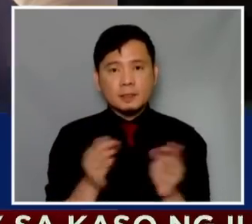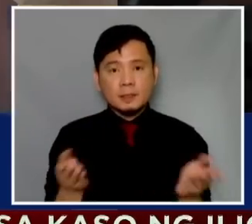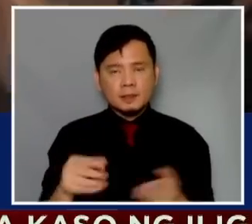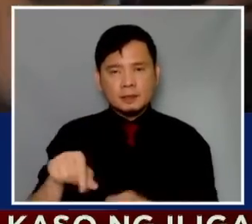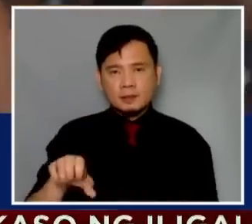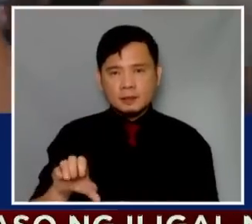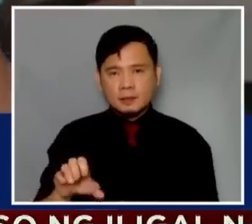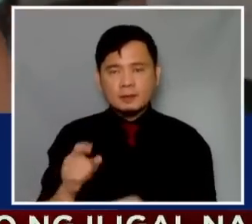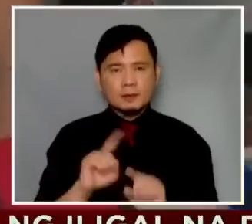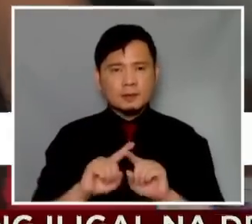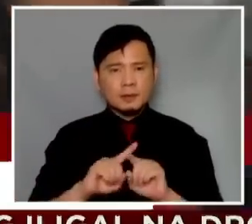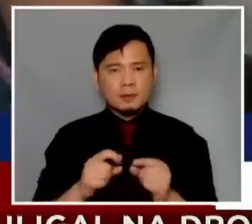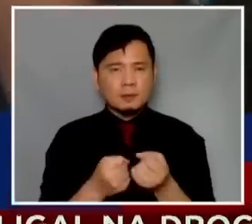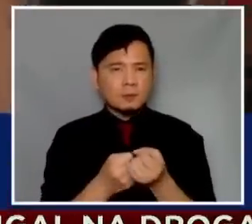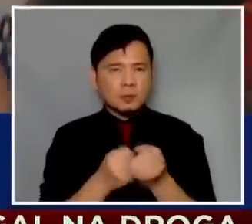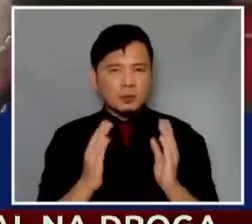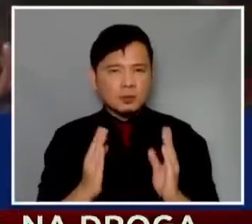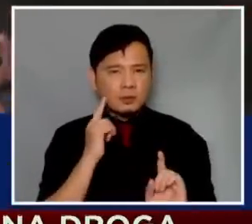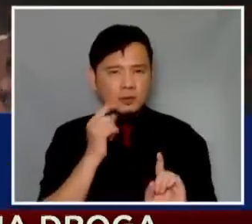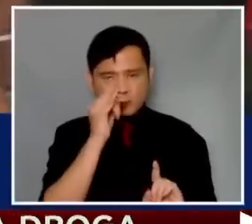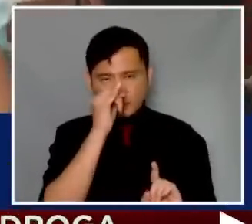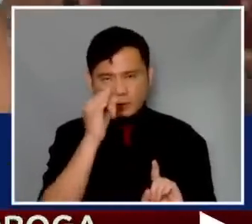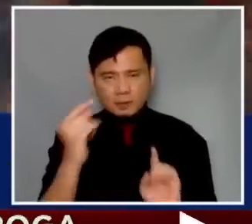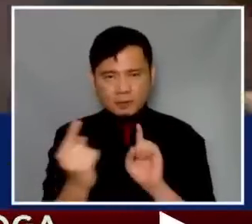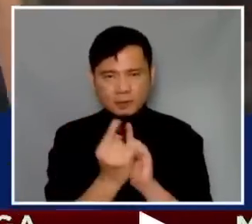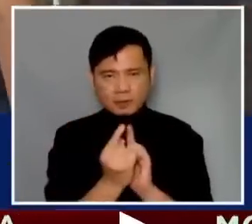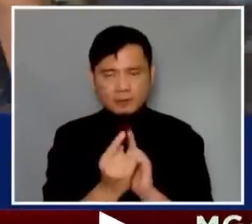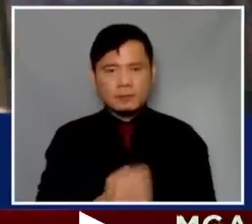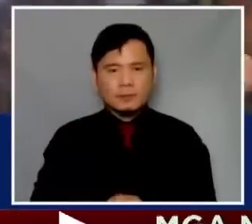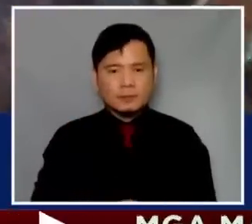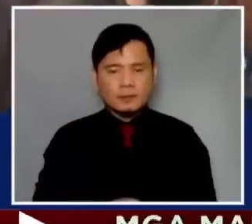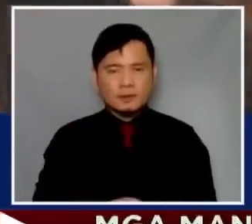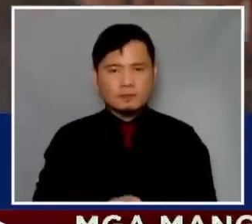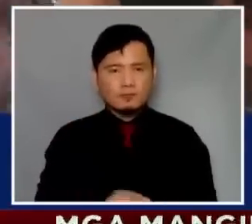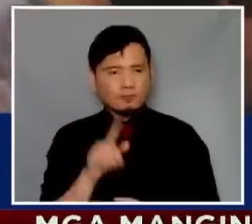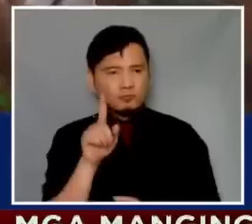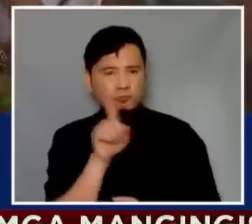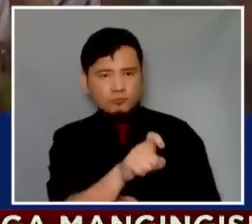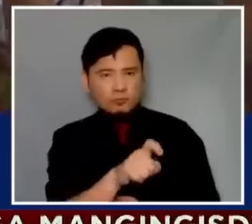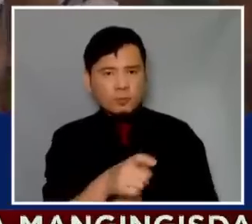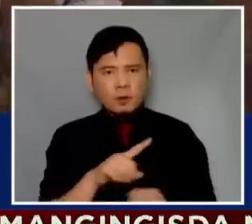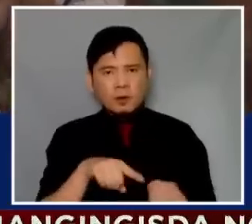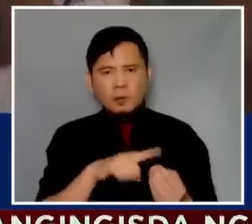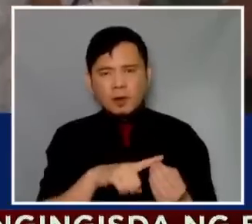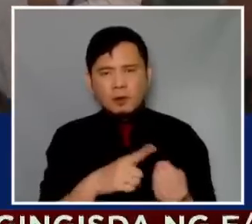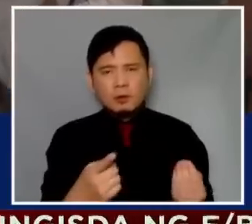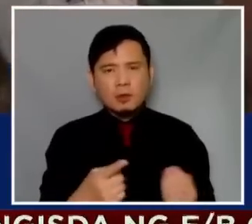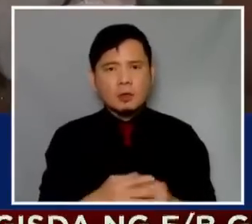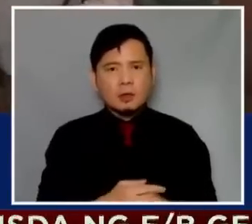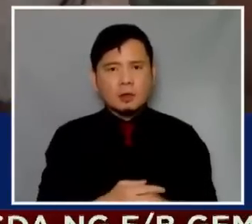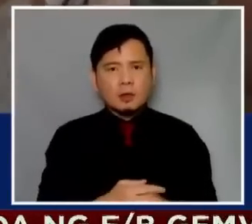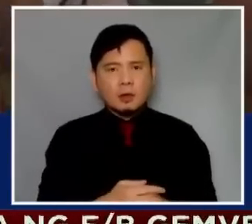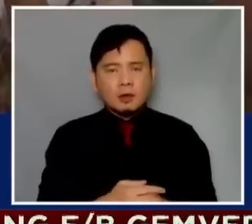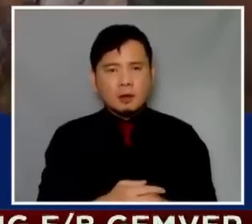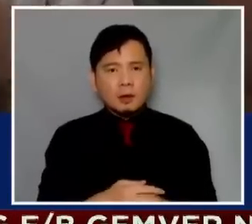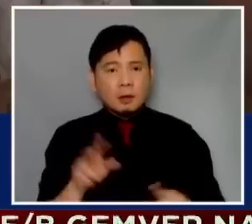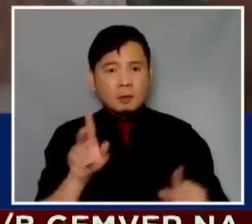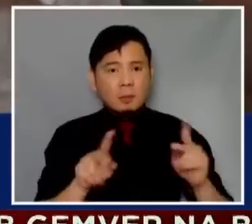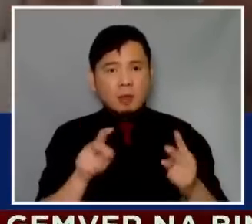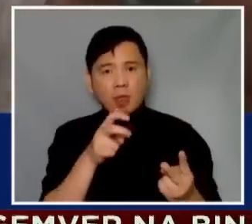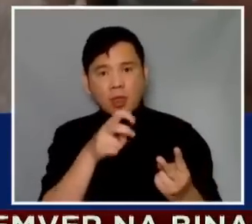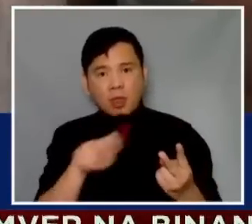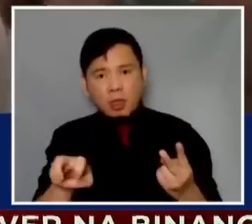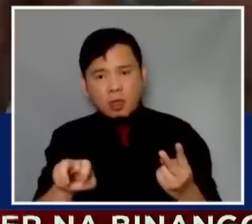Isko. Tinanong ko kung may kapareho siyang karanasan ng tumakbo siyang mayor na may mga grupo na naglabas ng suporta sa huling